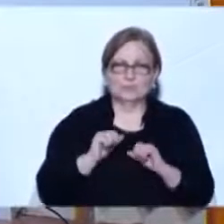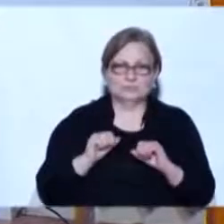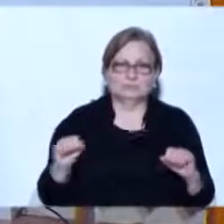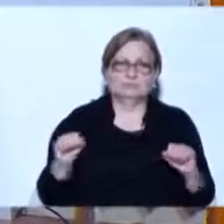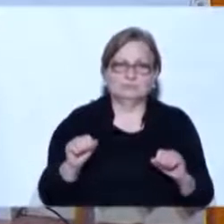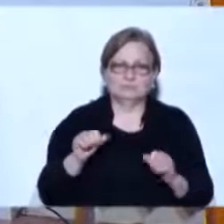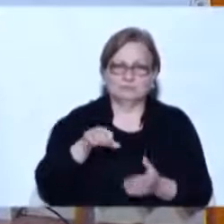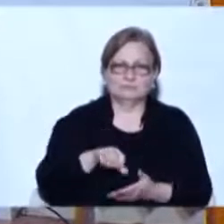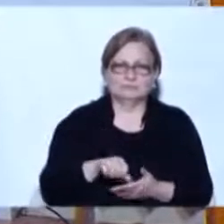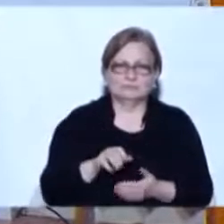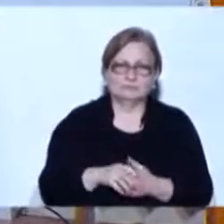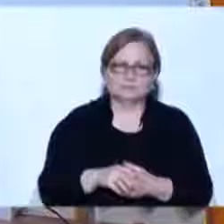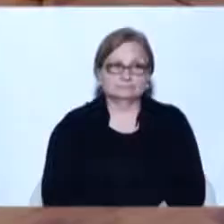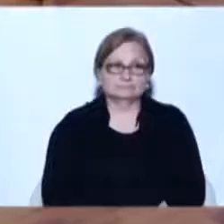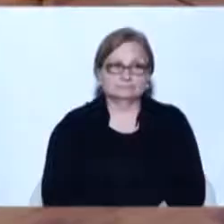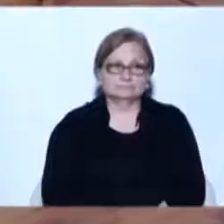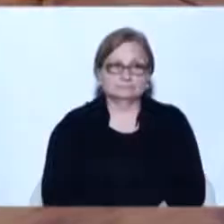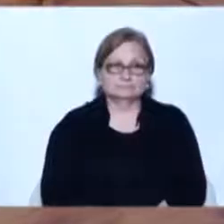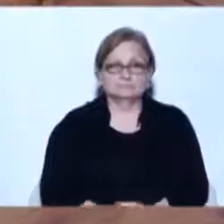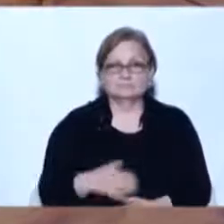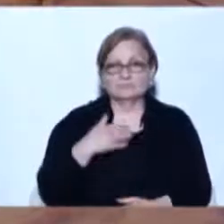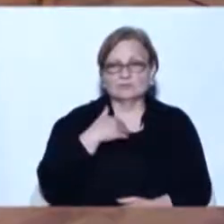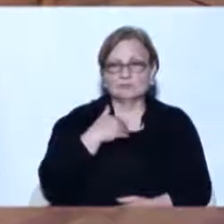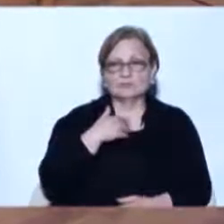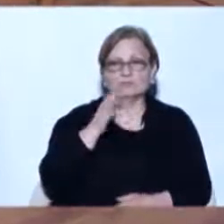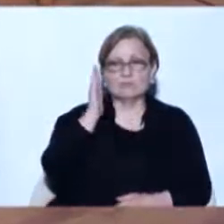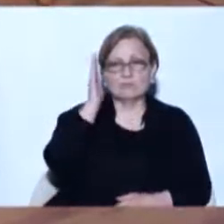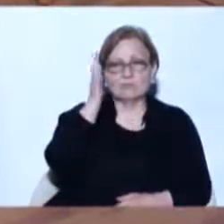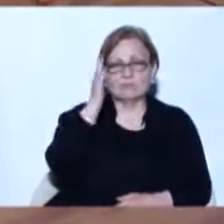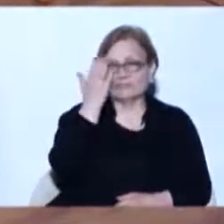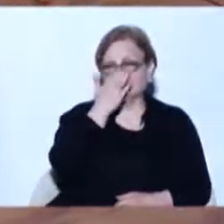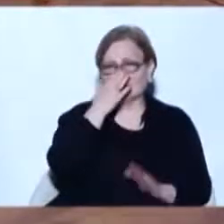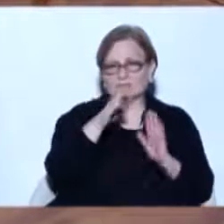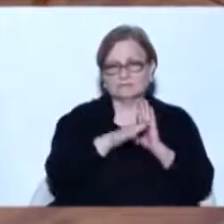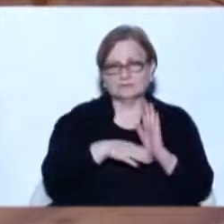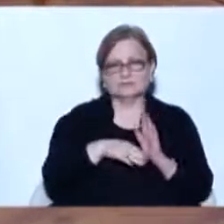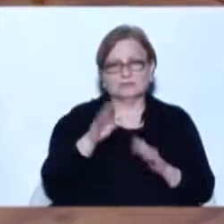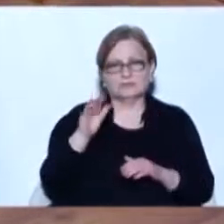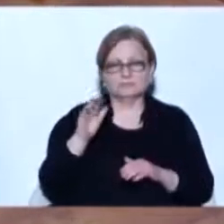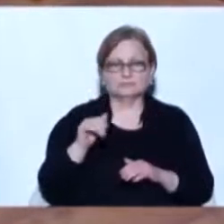თავისუფლები ხდებით. მე მომავალ გაკვეთილამდე გემშვიდობები.